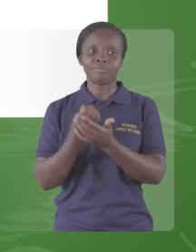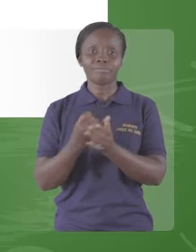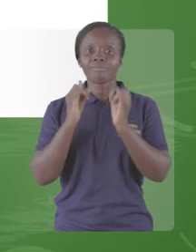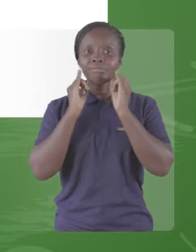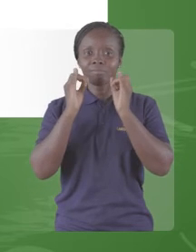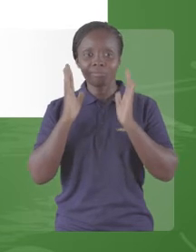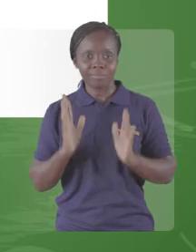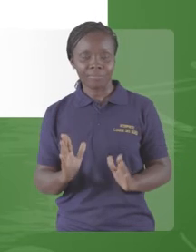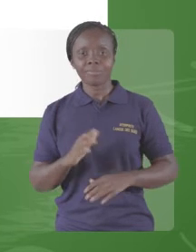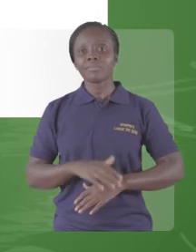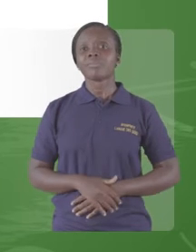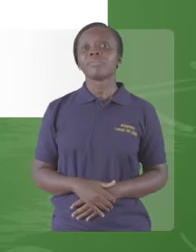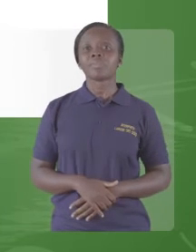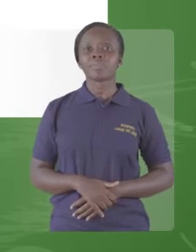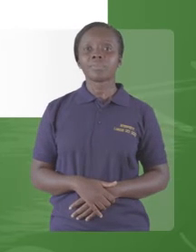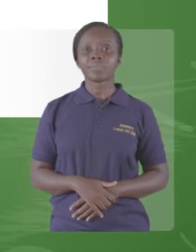ivoirienne.